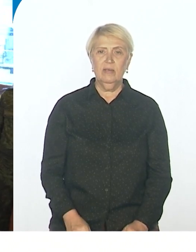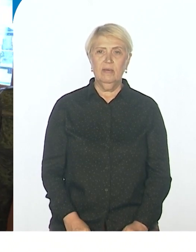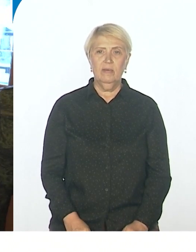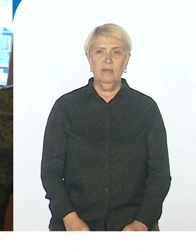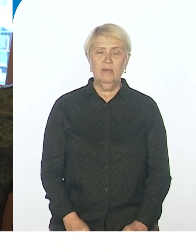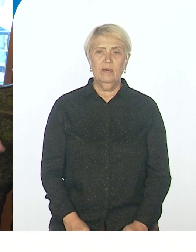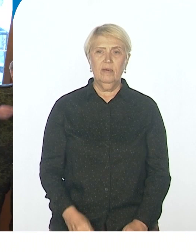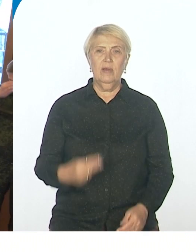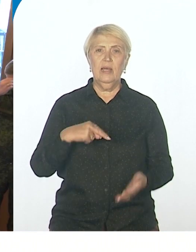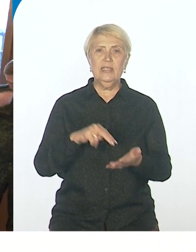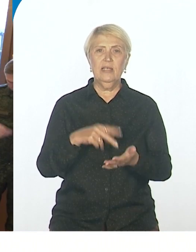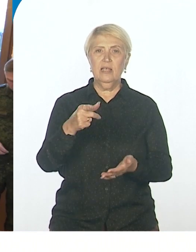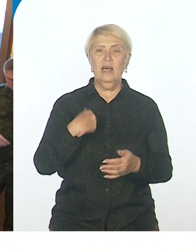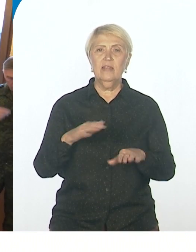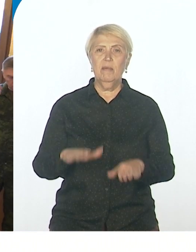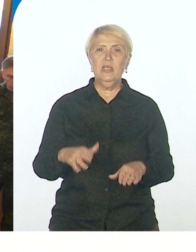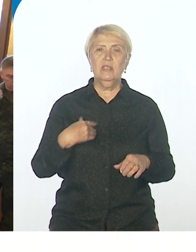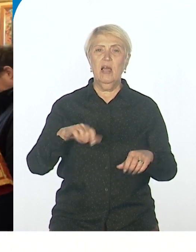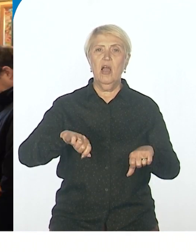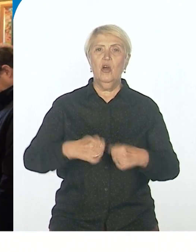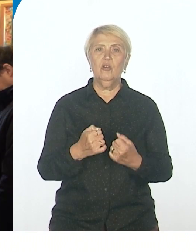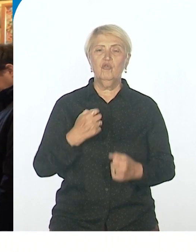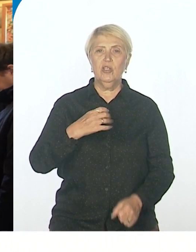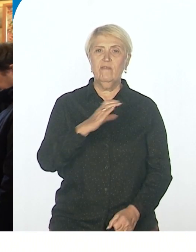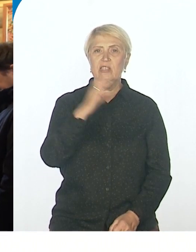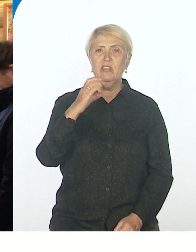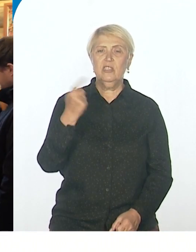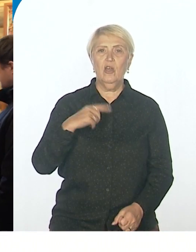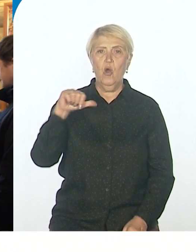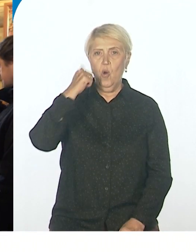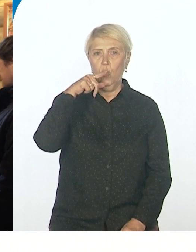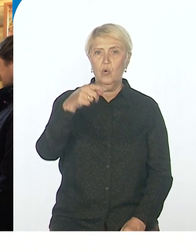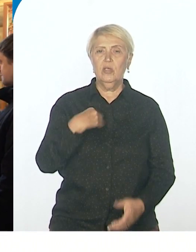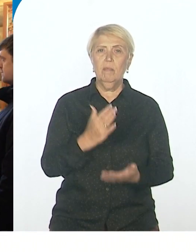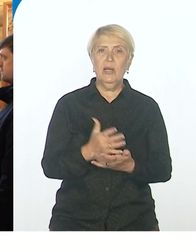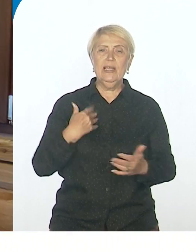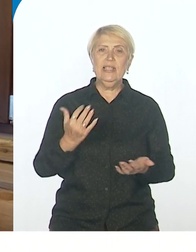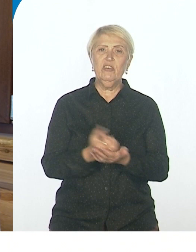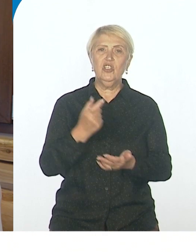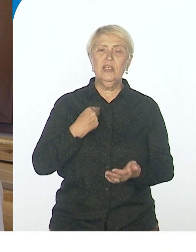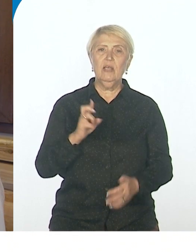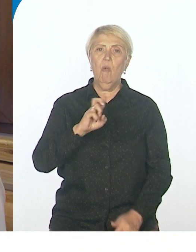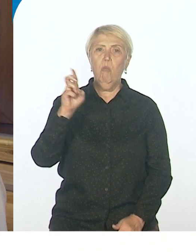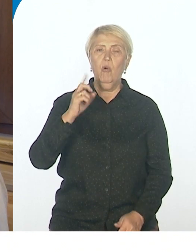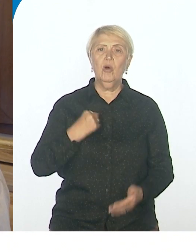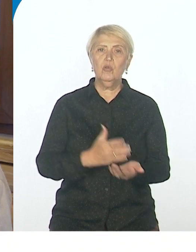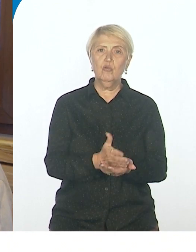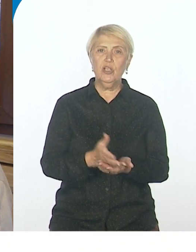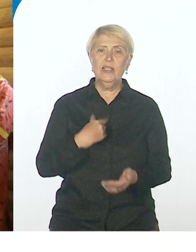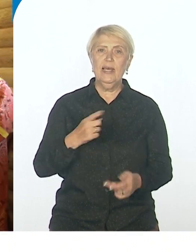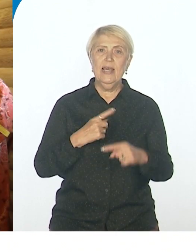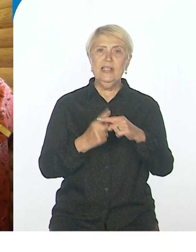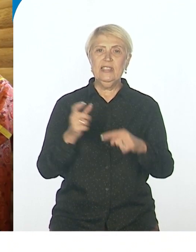благотворителей. Стоит она на месте разрушенной в советские годы Алексеевской церкви. Здесь совершаются богослужения. Священник вместе с